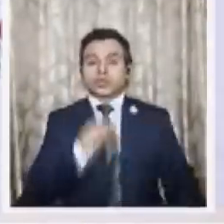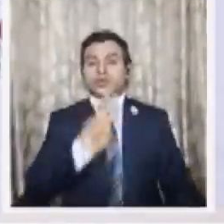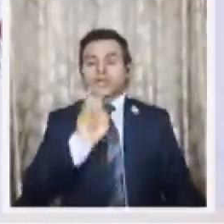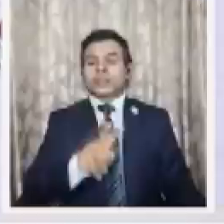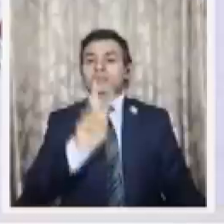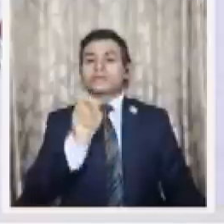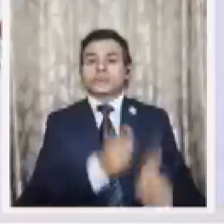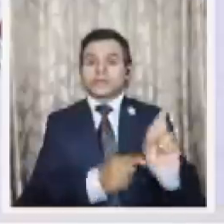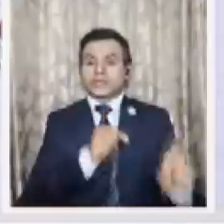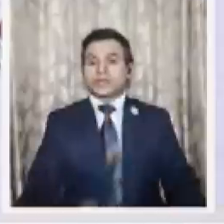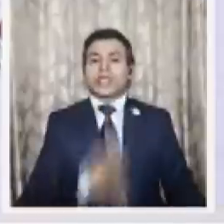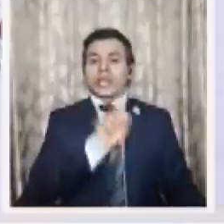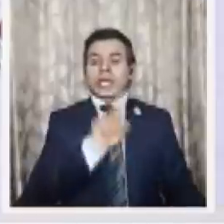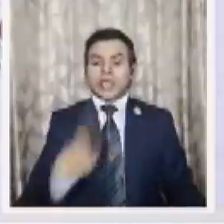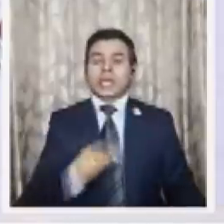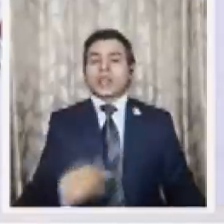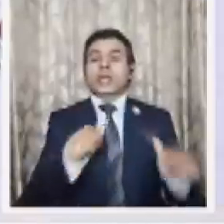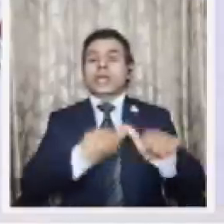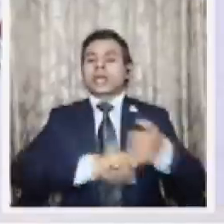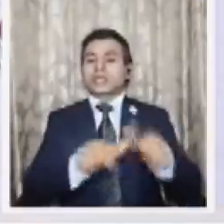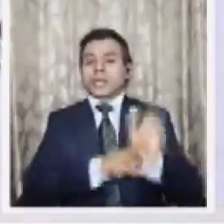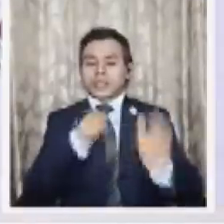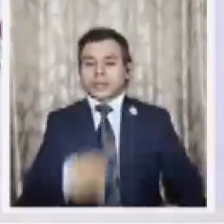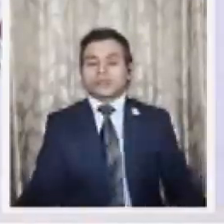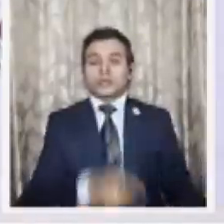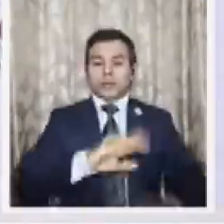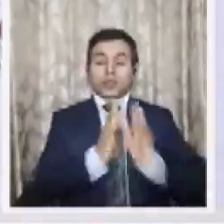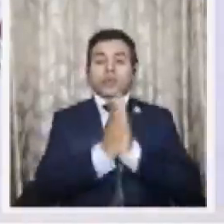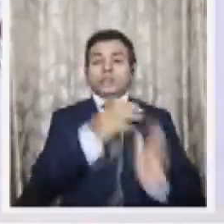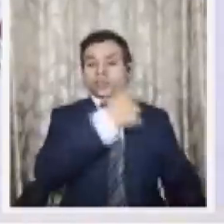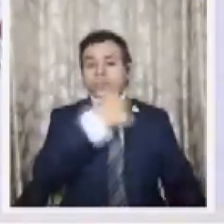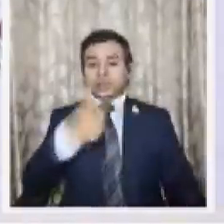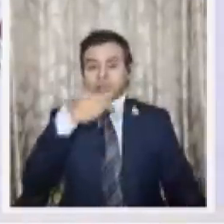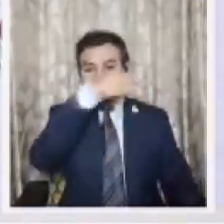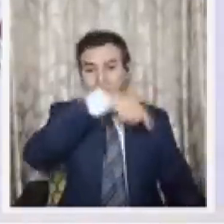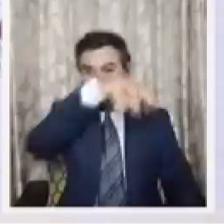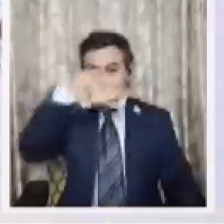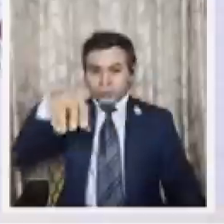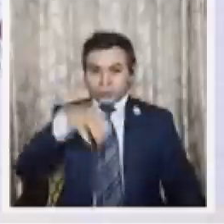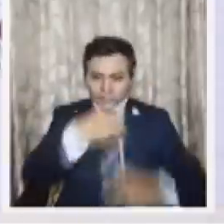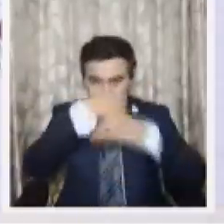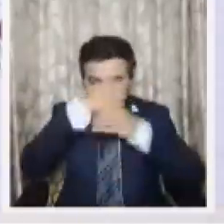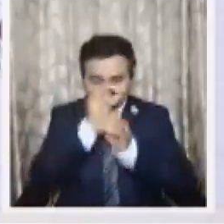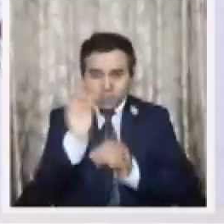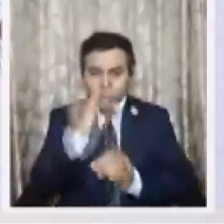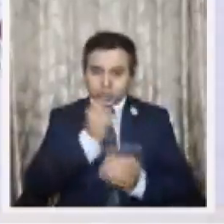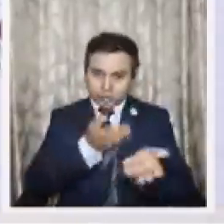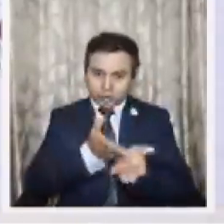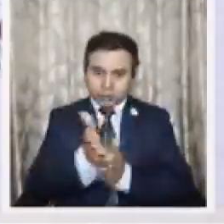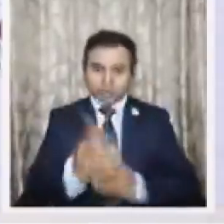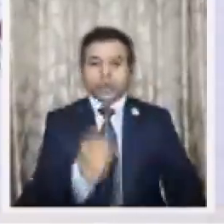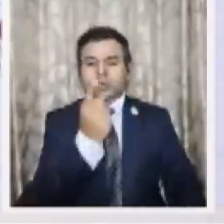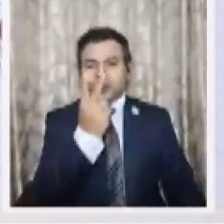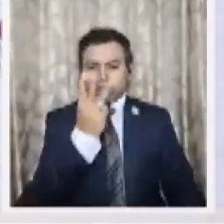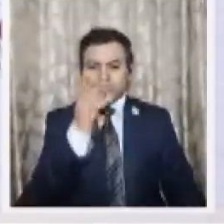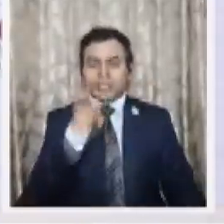66টি পরীক্ষাগারে কার্যক্রম চলছে। দু একটি পরীক্ষাগারে নমুনা পরীক্ষা বন্ধ থাকে টেকনিক্যাল কারণে। গত 24 ঘন্টায়